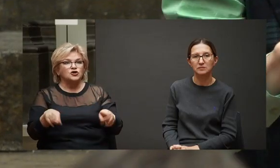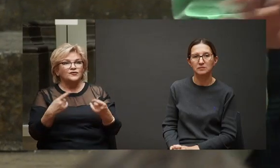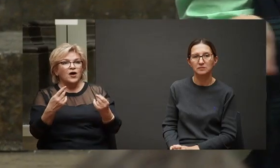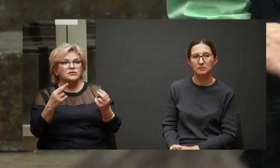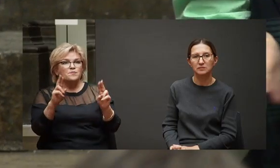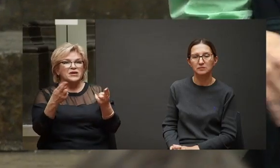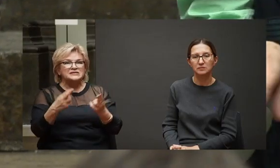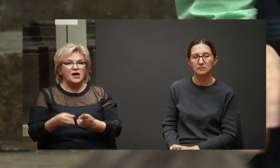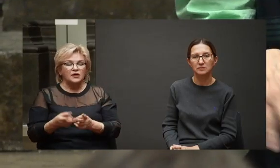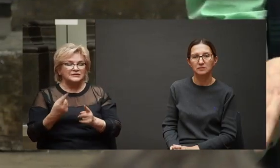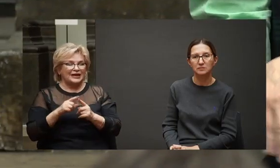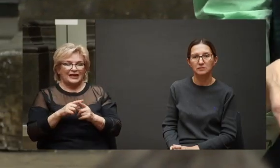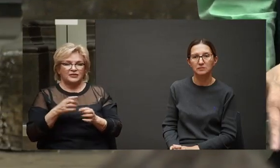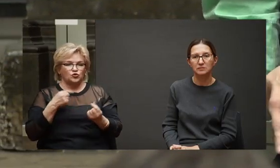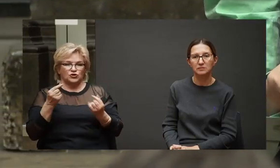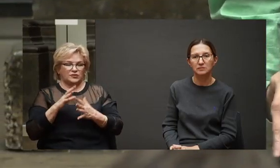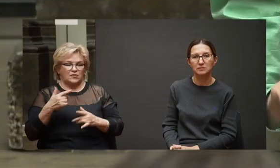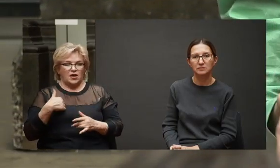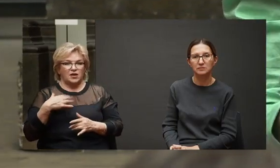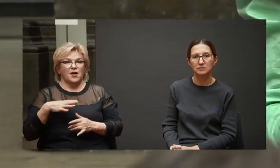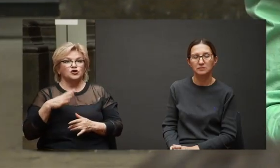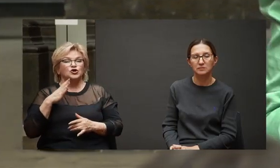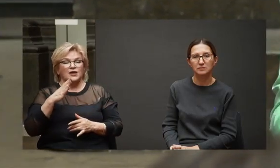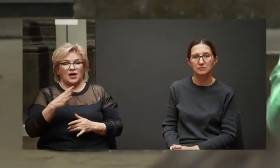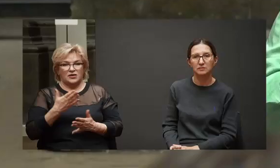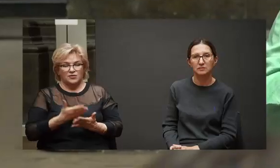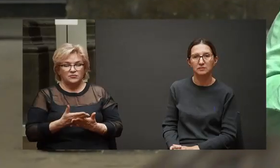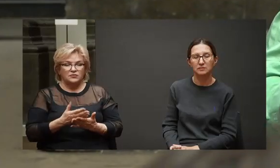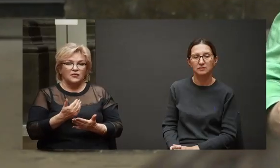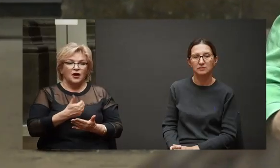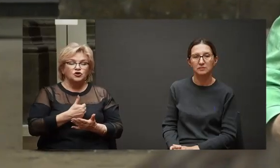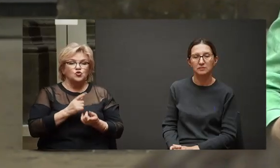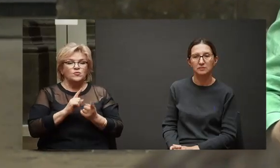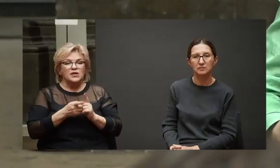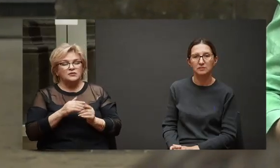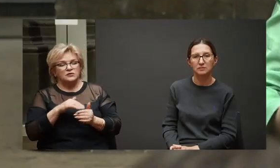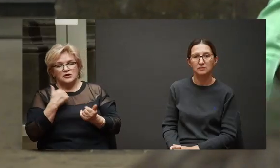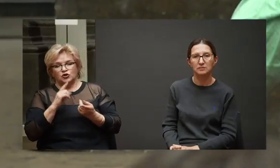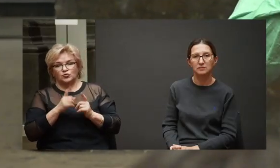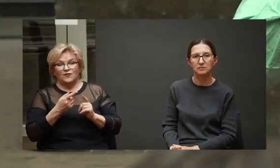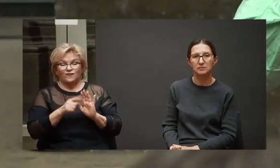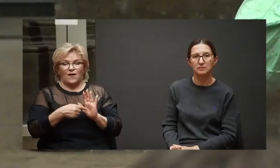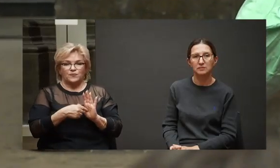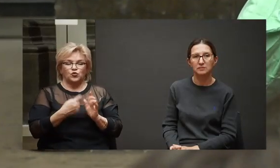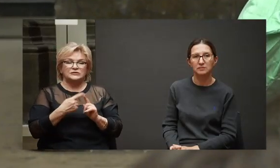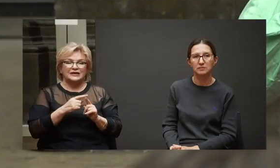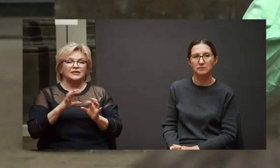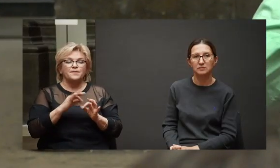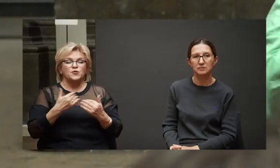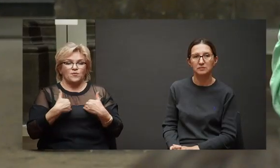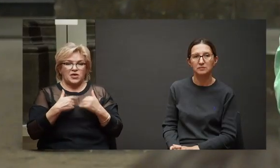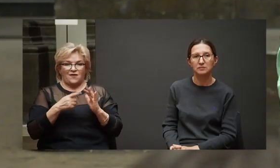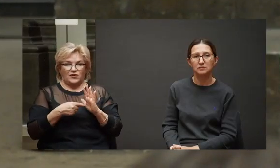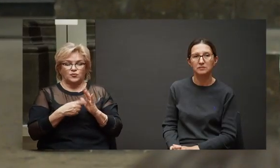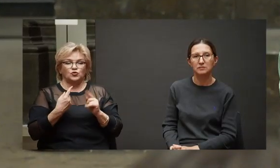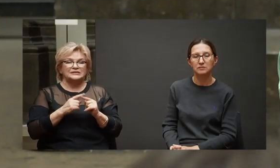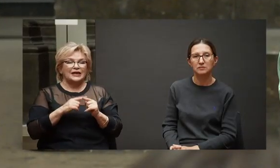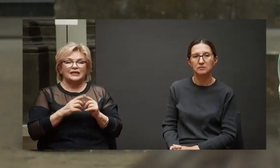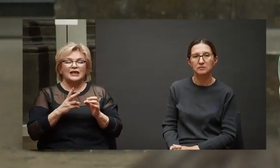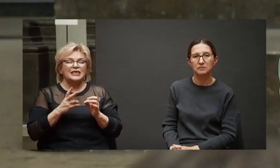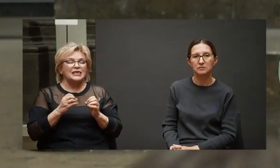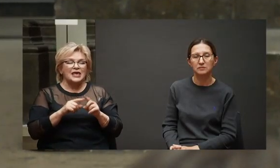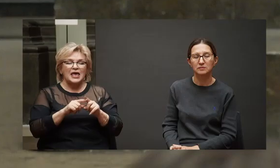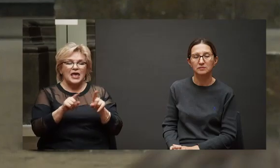плясать, это уже не соответствует моим ожиданиям. Да? Хочу меняться, не хочу меняться. Вот вопрос. Это вопрос про меня. Это вопрос не